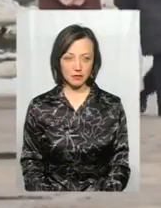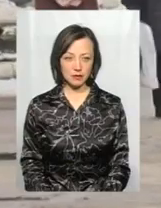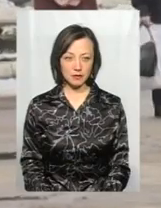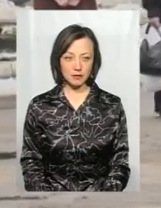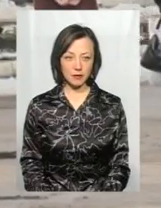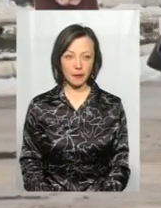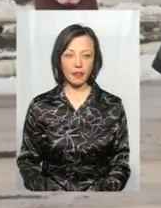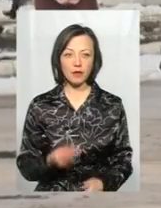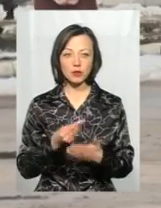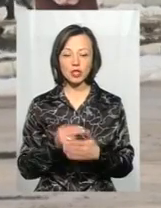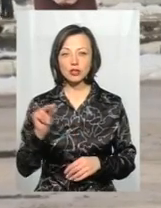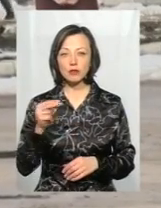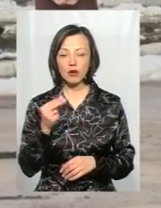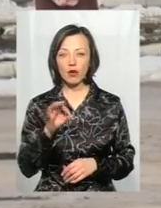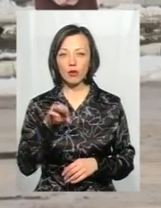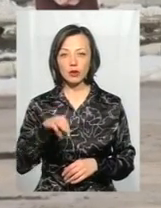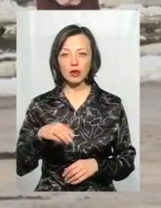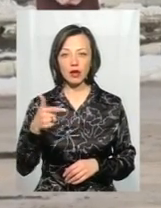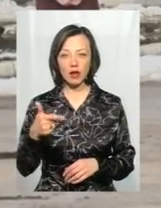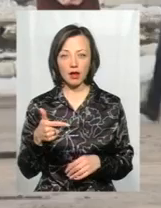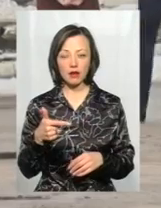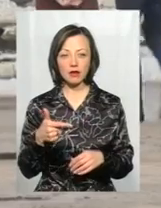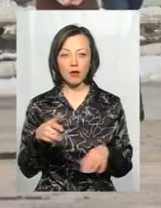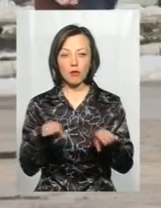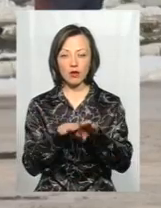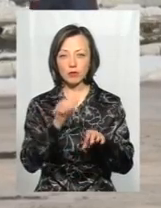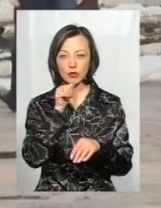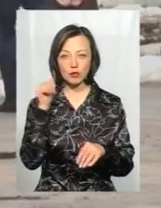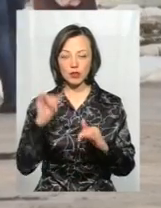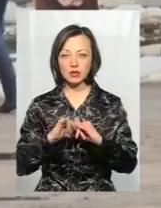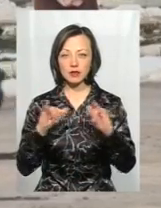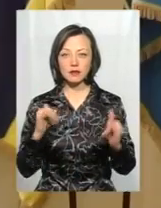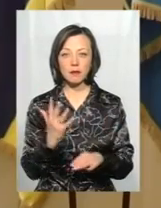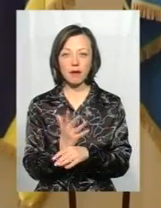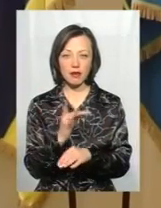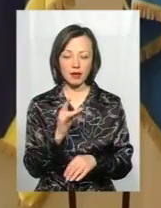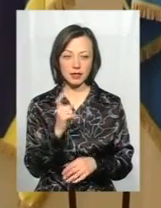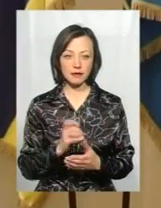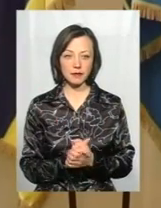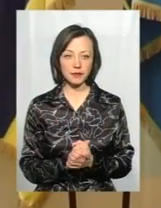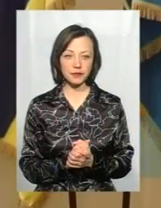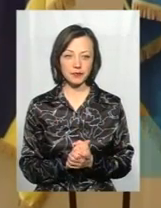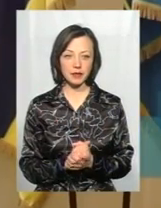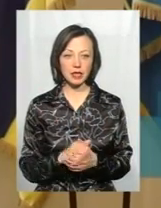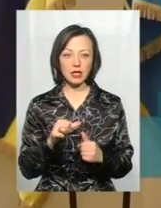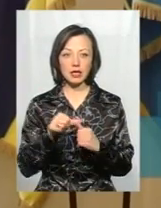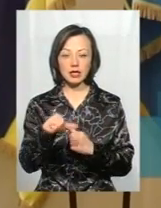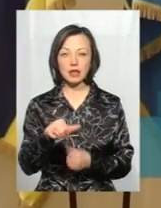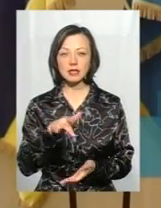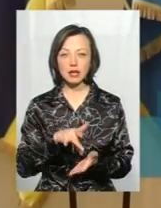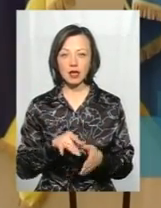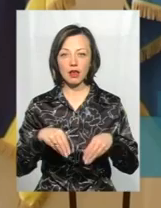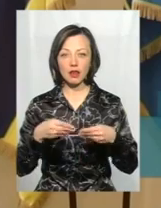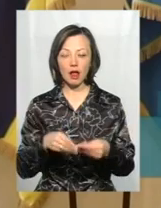Бюджет Чемеровецької об'єднаної територіальної громади у порівнянні з минулим роком зріс у 5 разів. Децентралізація дала поштовх